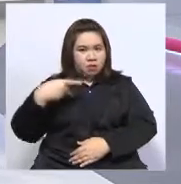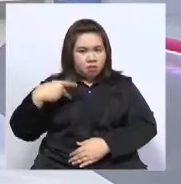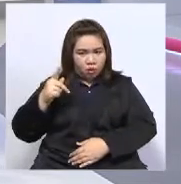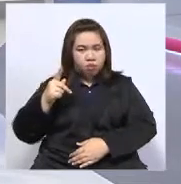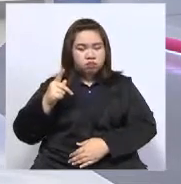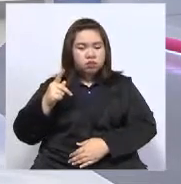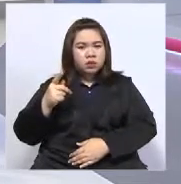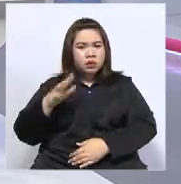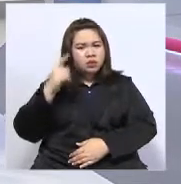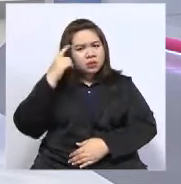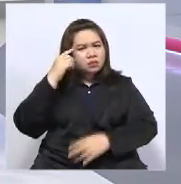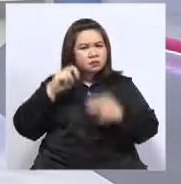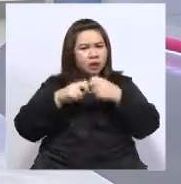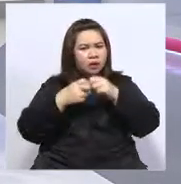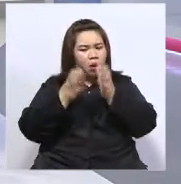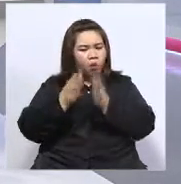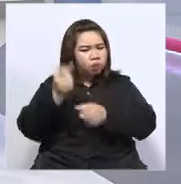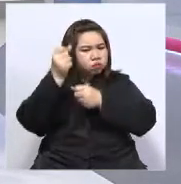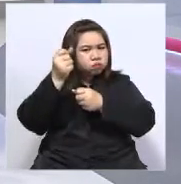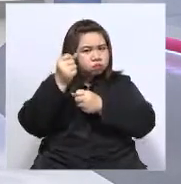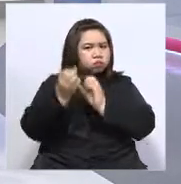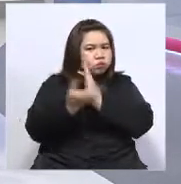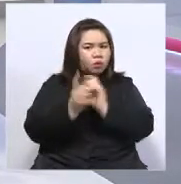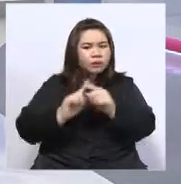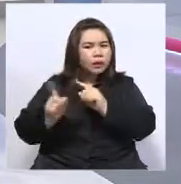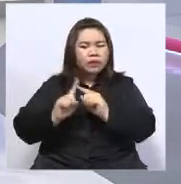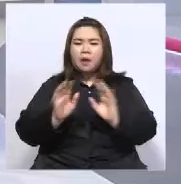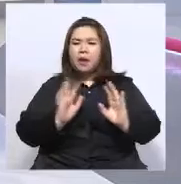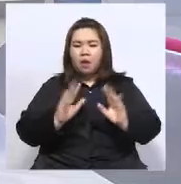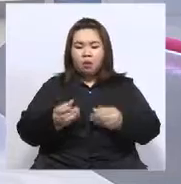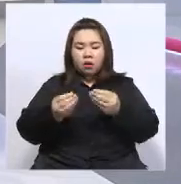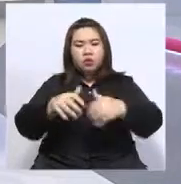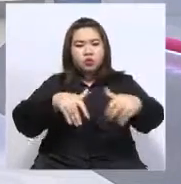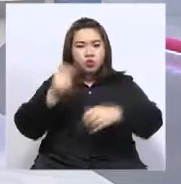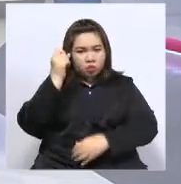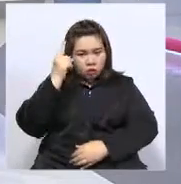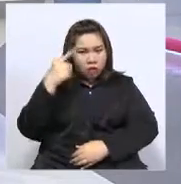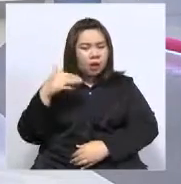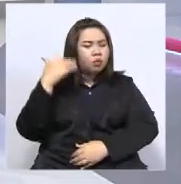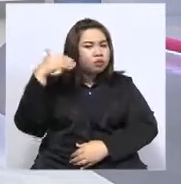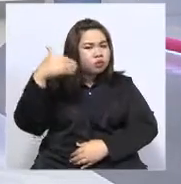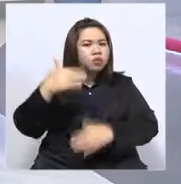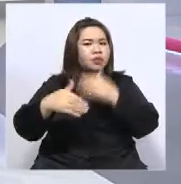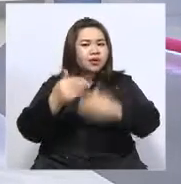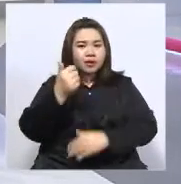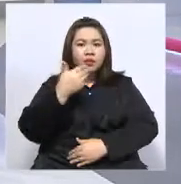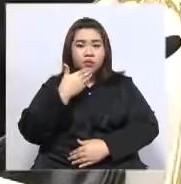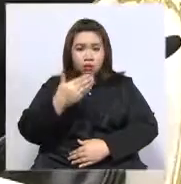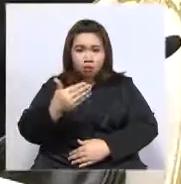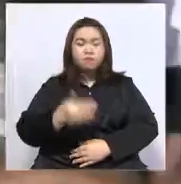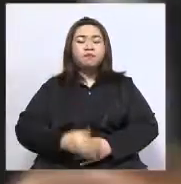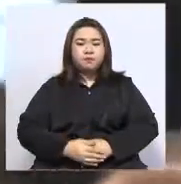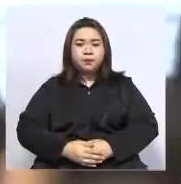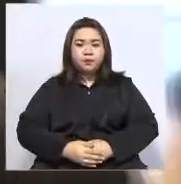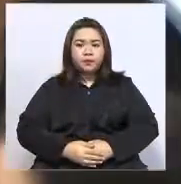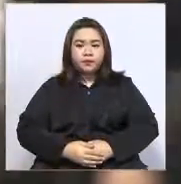เพื่อที่จะลดกระแสการต่อต้านแล้วก็สร้างความเข้าใจด้วยนะครับแล้วก็ให้เกิดการพัฒนาอย่างยั่งยืนต่อไปครับซึ่งพลเอกประยุทธ์จันทร์